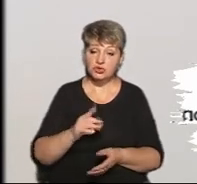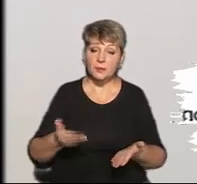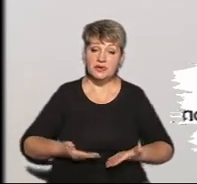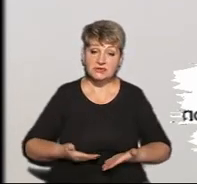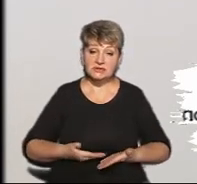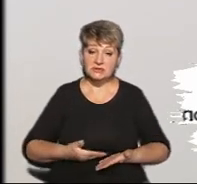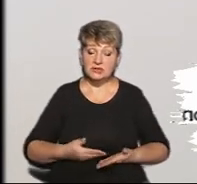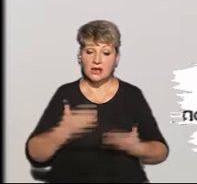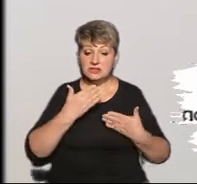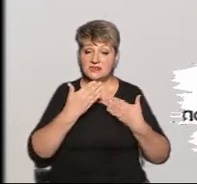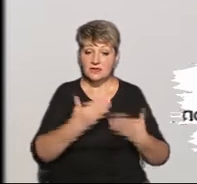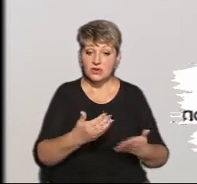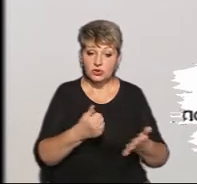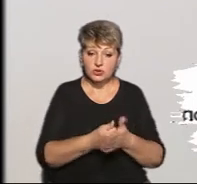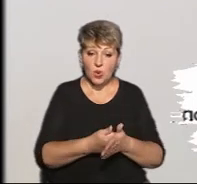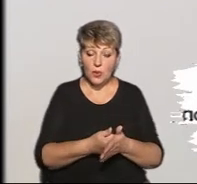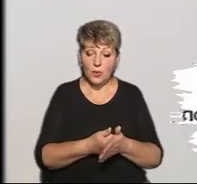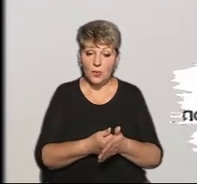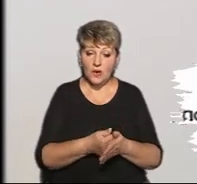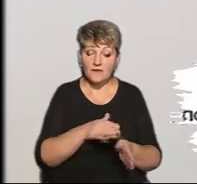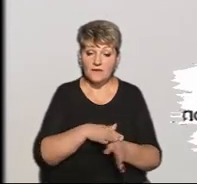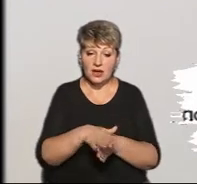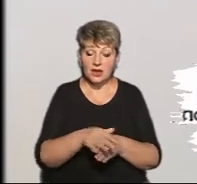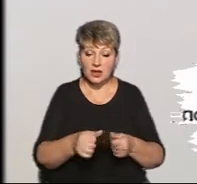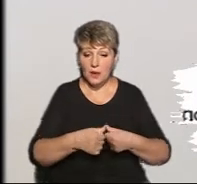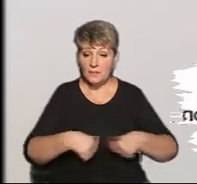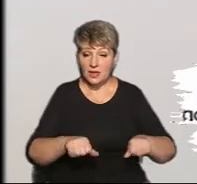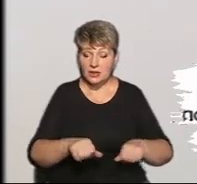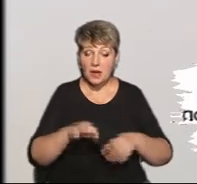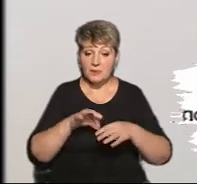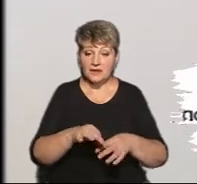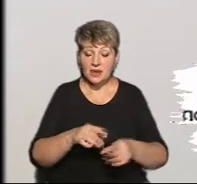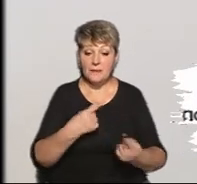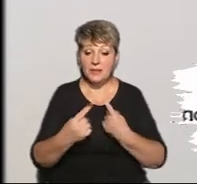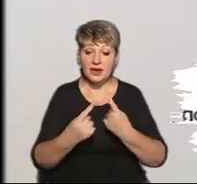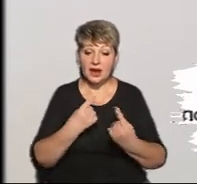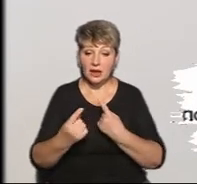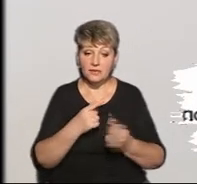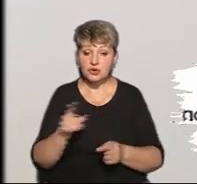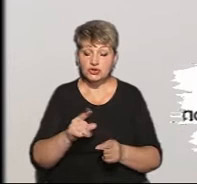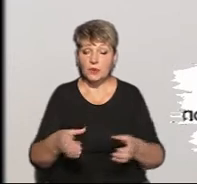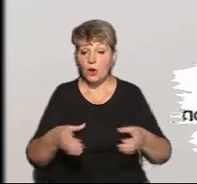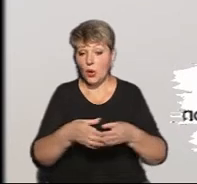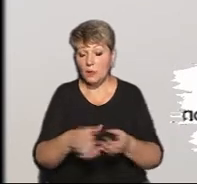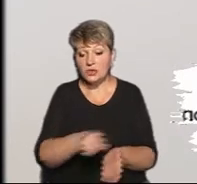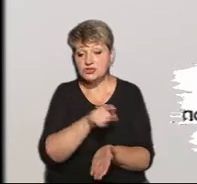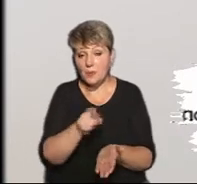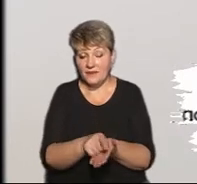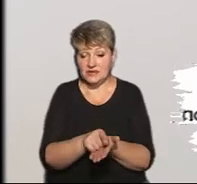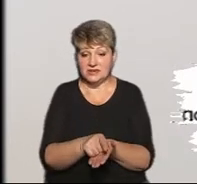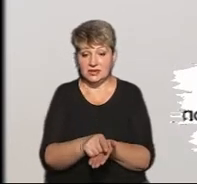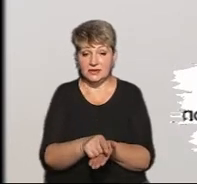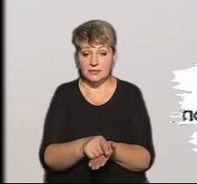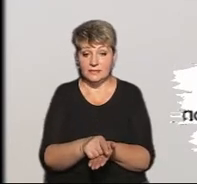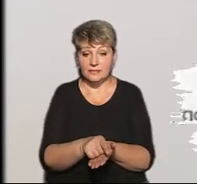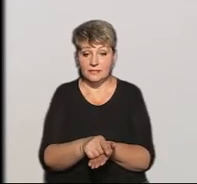мешканці звернулися до виконавчого комітету міської ради, провести переговори для того, щоб компанію зобов'язати